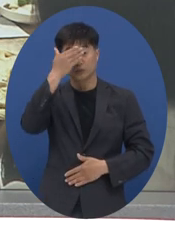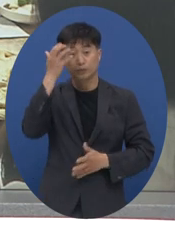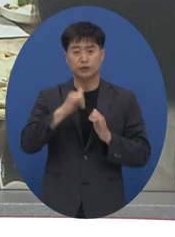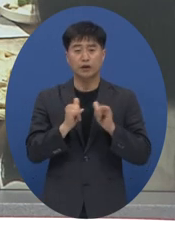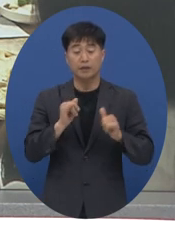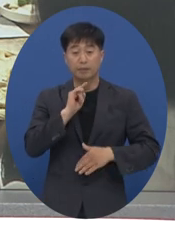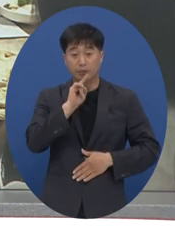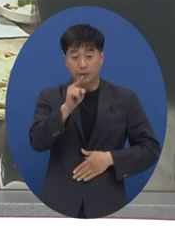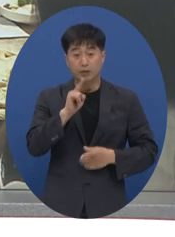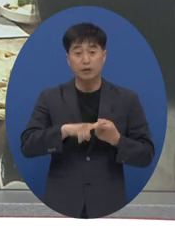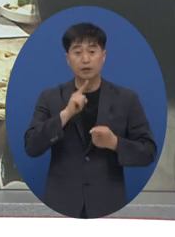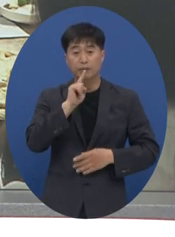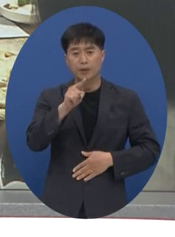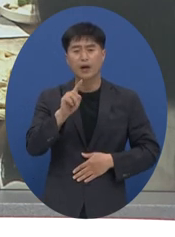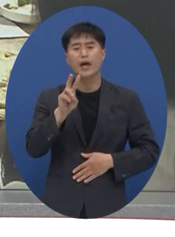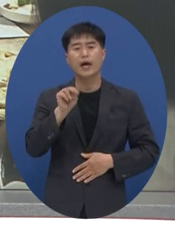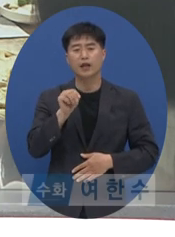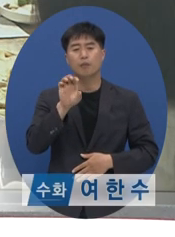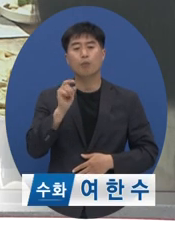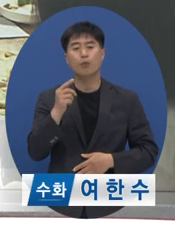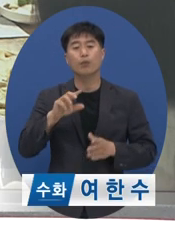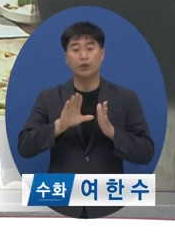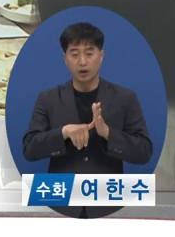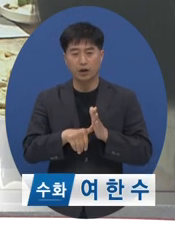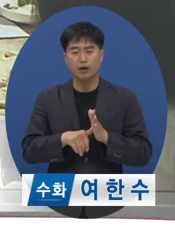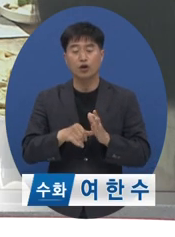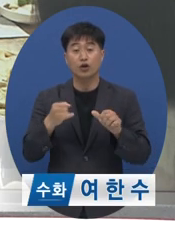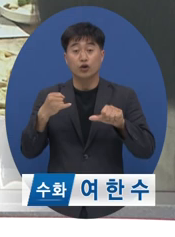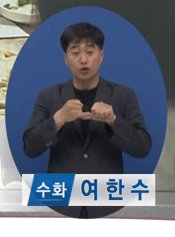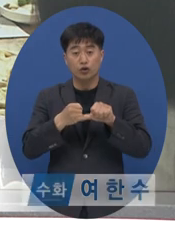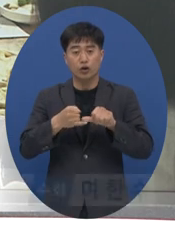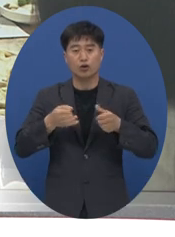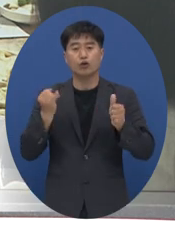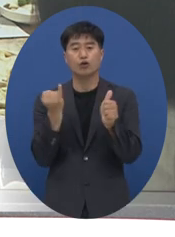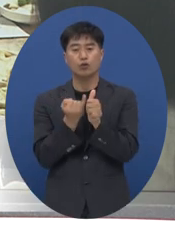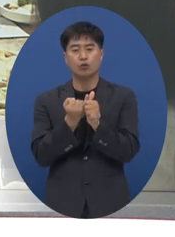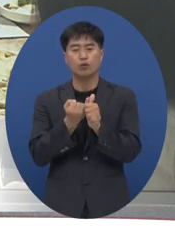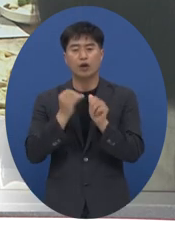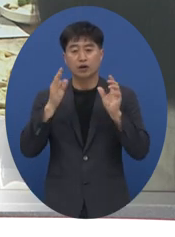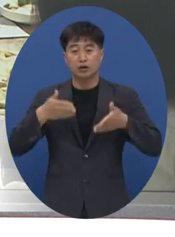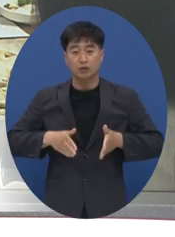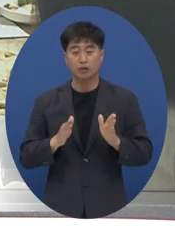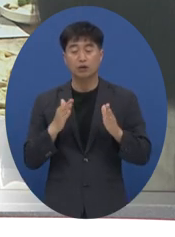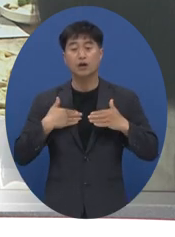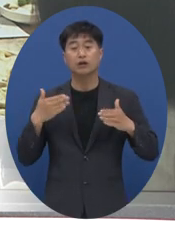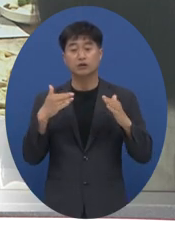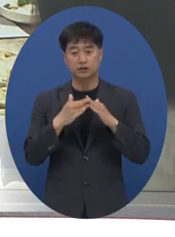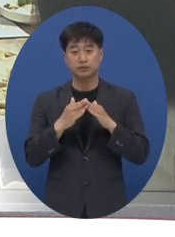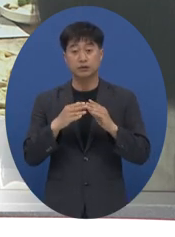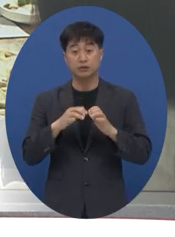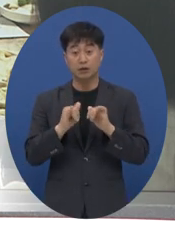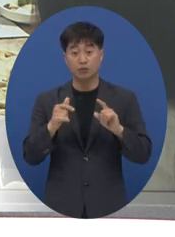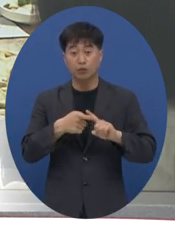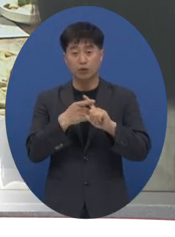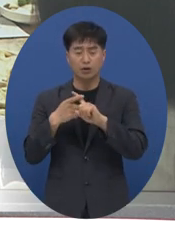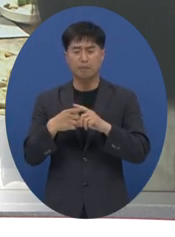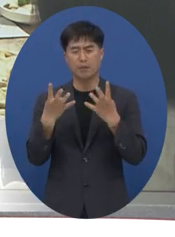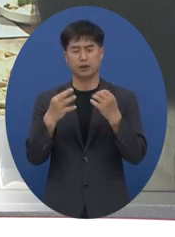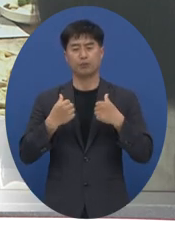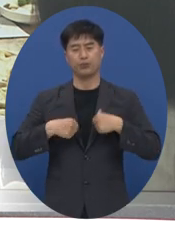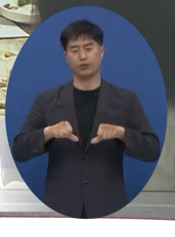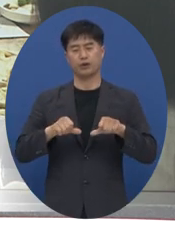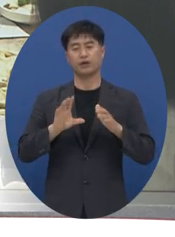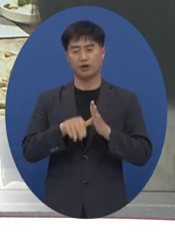요즘 청년들을 일컬어 M4 세대라고 합니다. 연애와 결혼, 출산은 물론 내 집과 인간관계 등 많은 것을 포기해야 하는 세대란